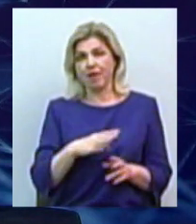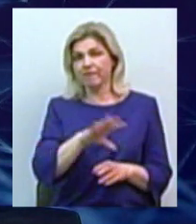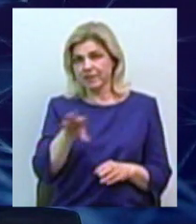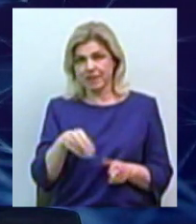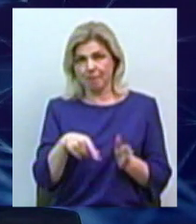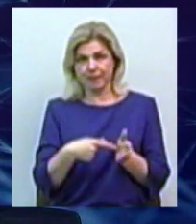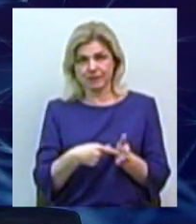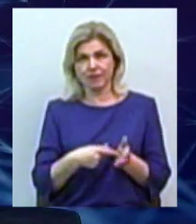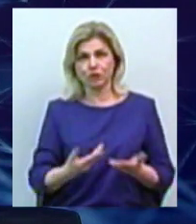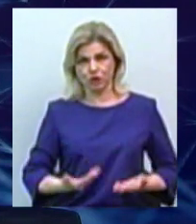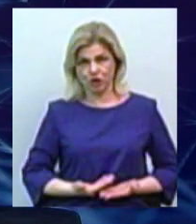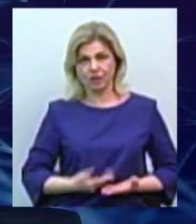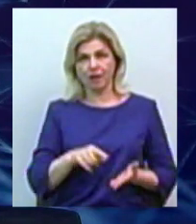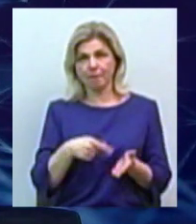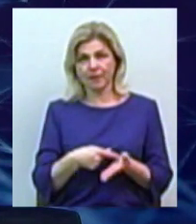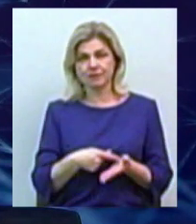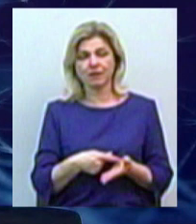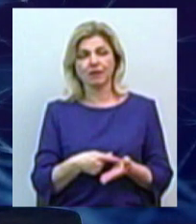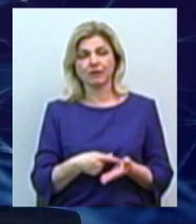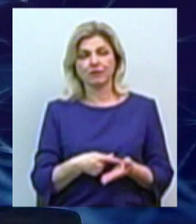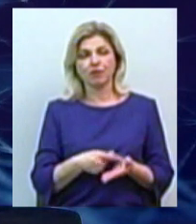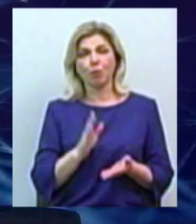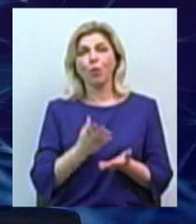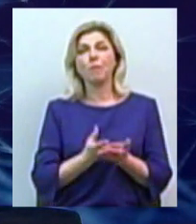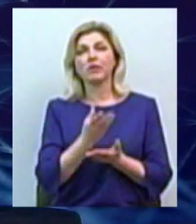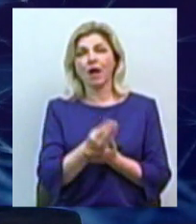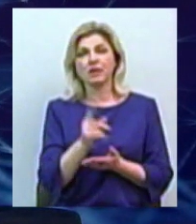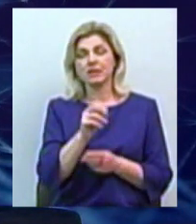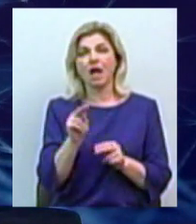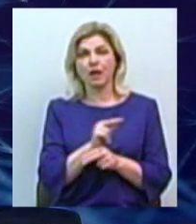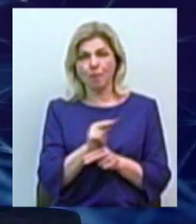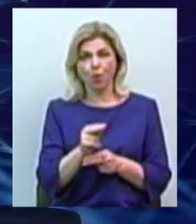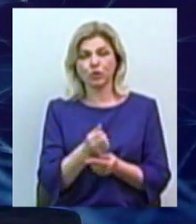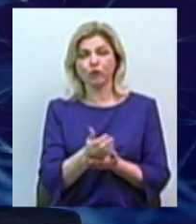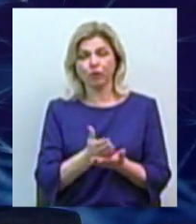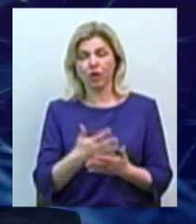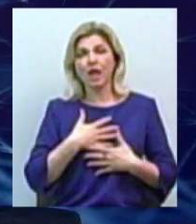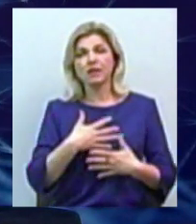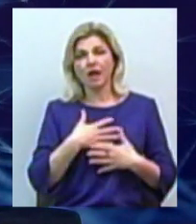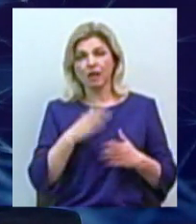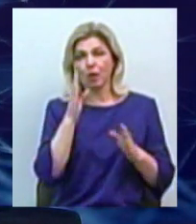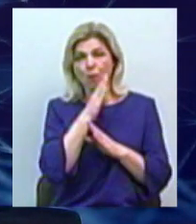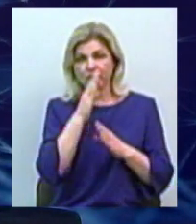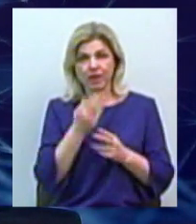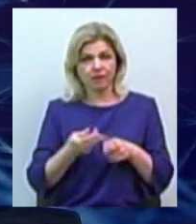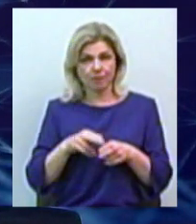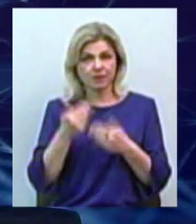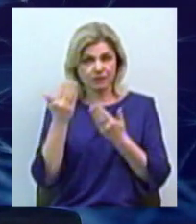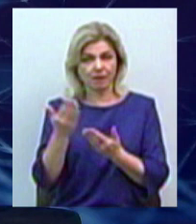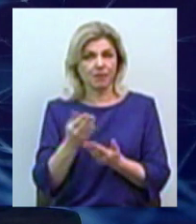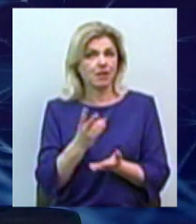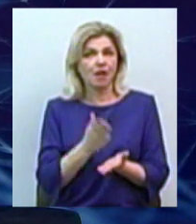всі мешканці міста будуть сплачувати за ремонт інфраструктури, будуть дихати цим повітрям і не матимуть